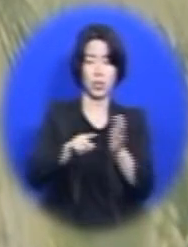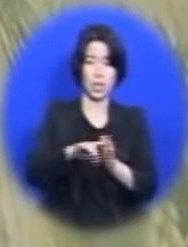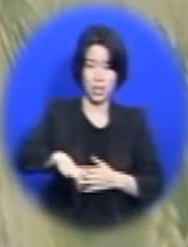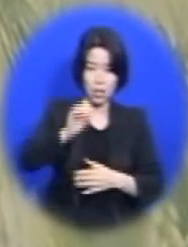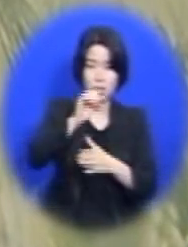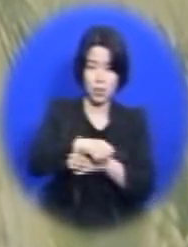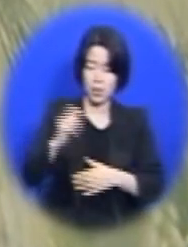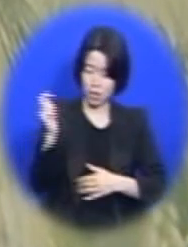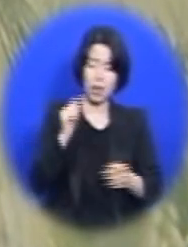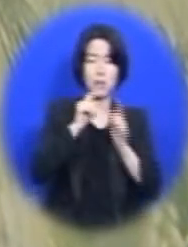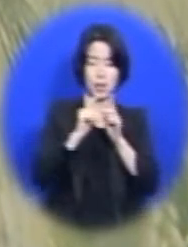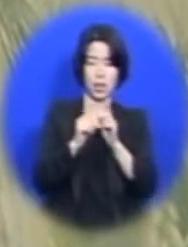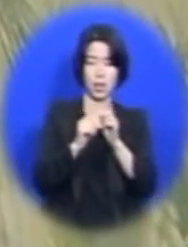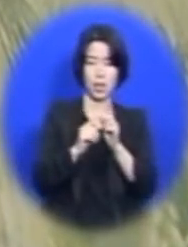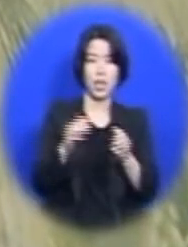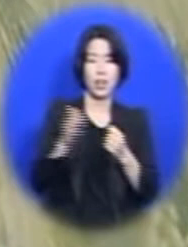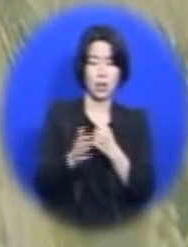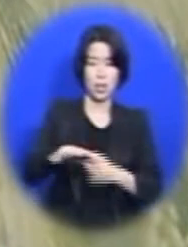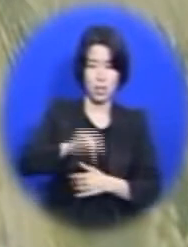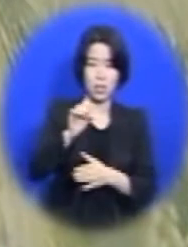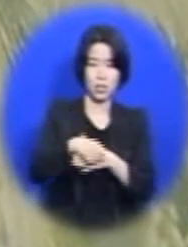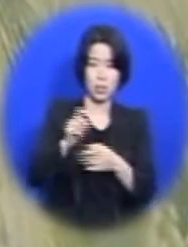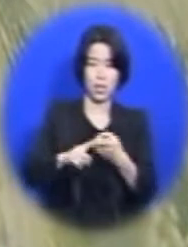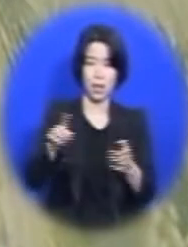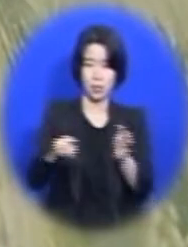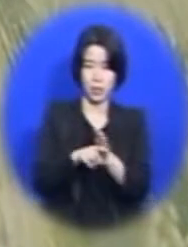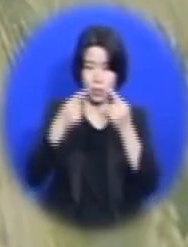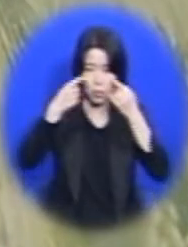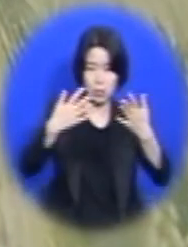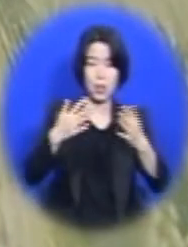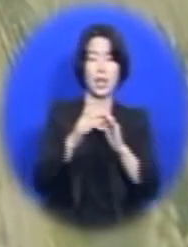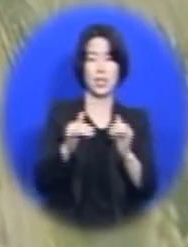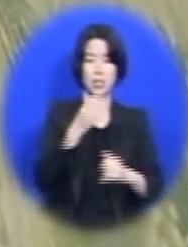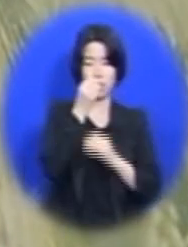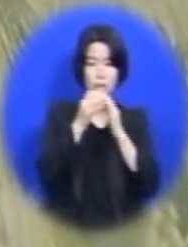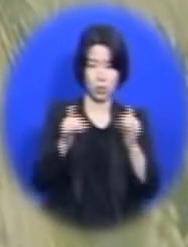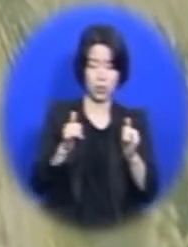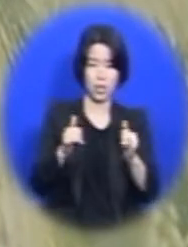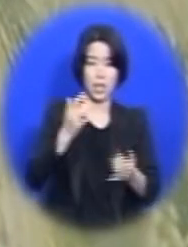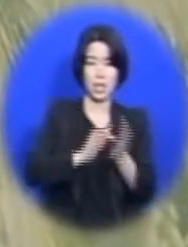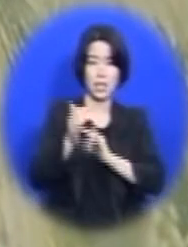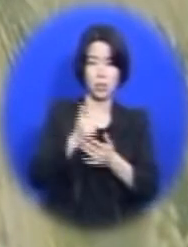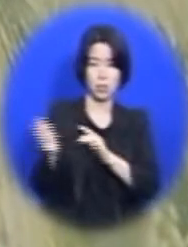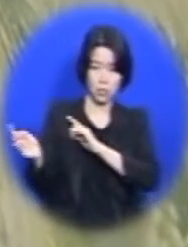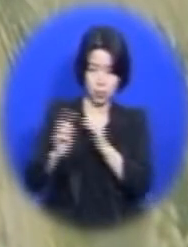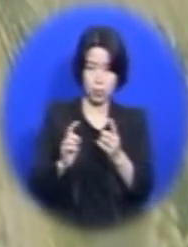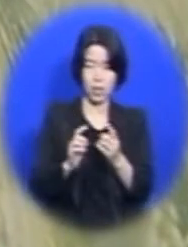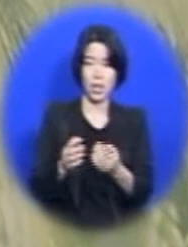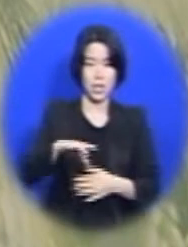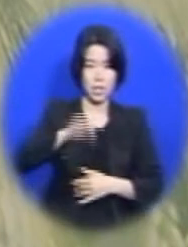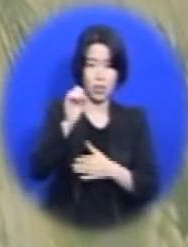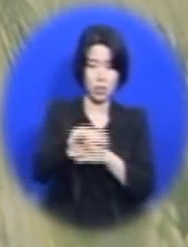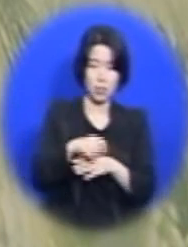강조를 그렇게 하신 거예요. 그래서 첫 열매에 대한 믿음이 분명한 성도는 예수님이 부활의 첫 열매라고